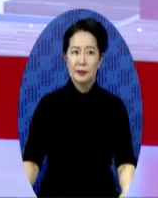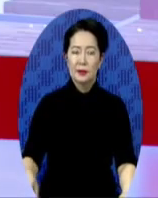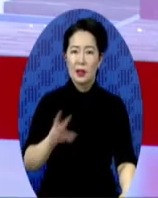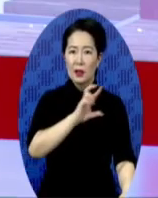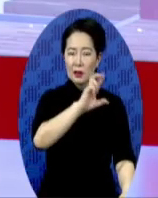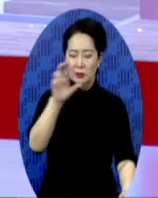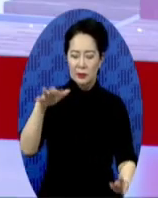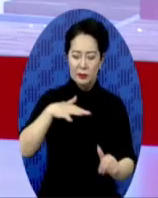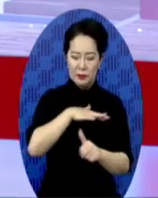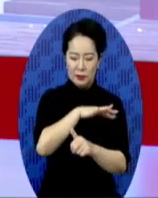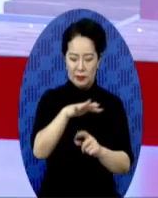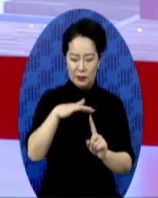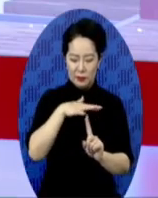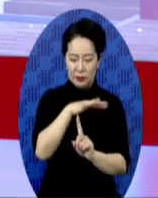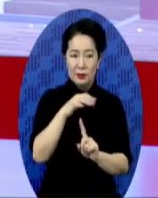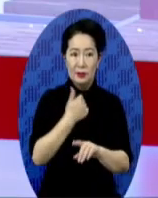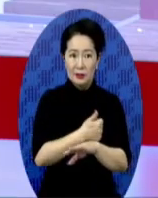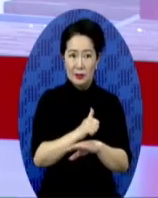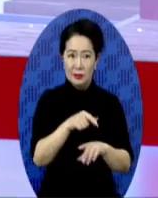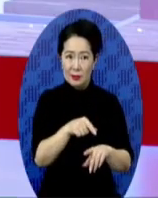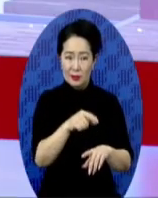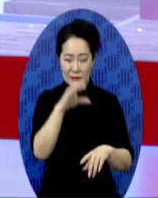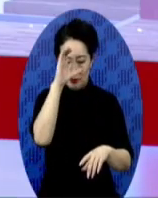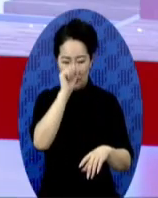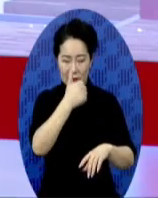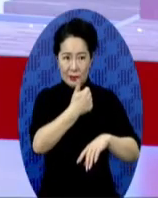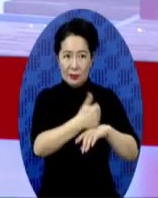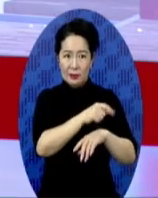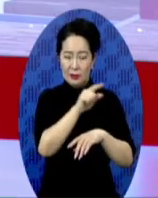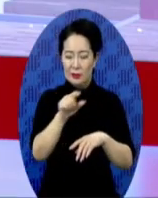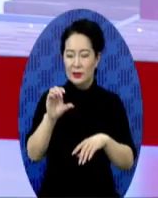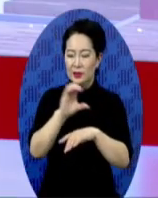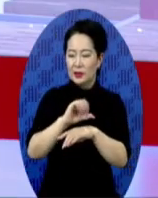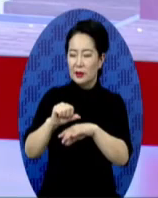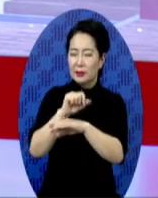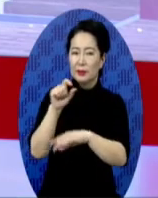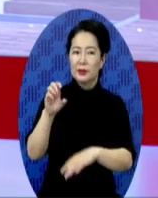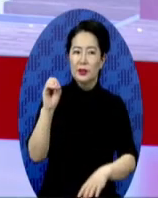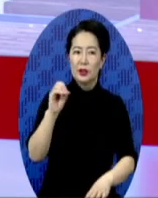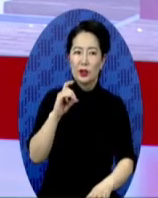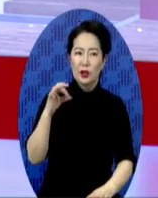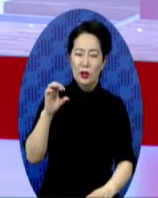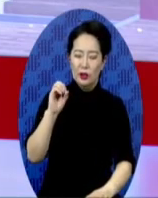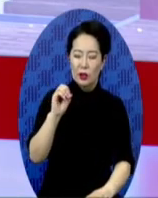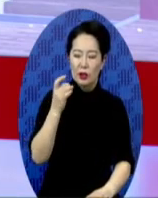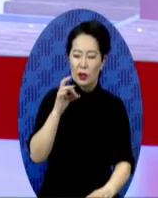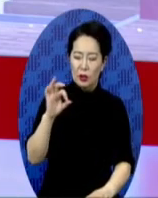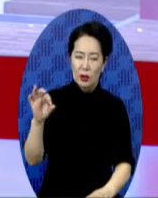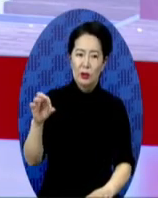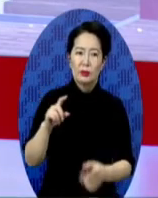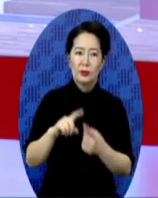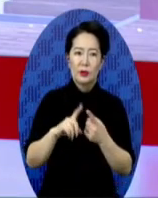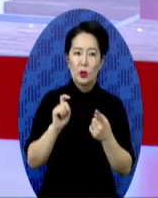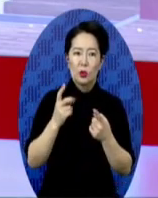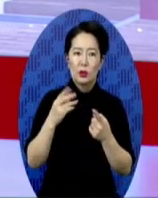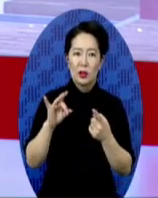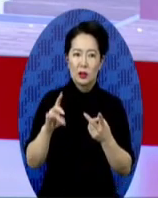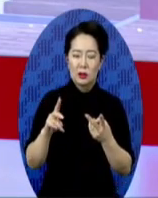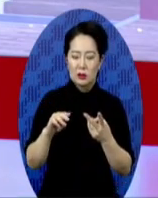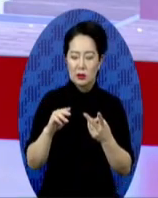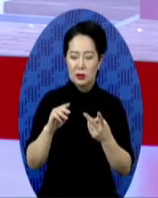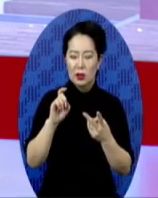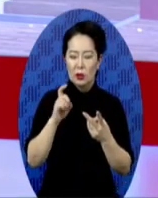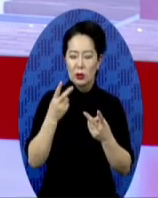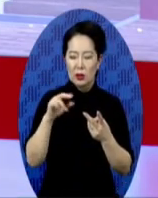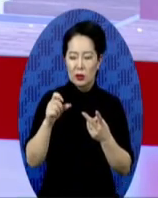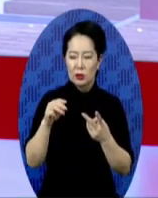Байгаль орчин аялал жуулчлалын сайдар ахлуулсан засгийн газрын комисс Сэлэнгэ аймгийн ерөө хөдөр түшиг Сүхбаатар суманд ажиллаа. Байгаль орчны эсрэг эмтрэг хууль бус